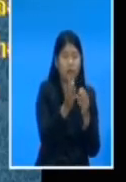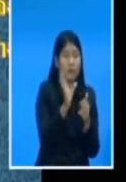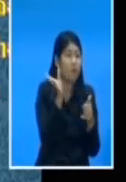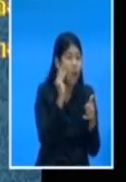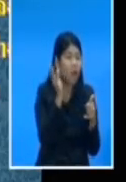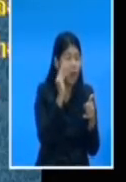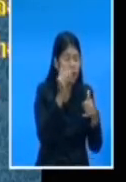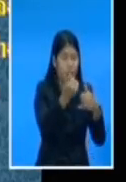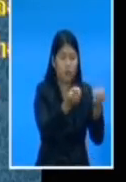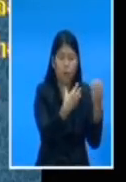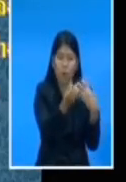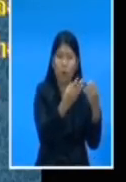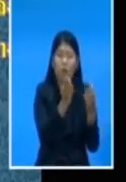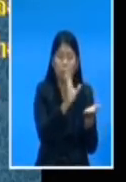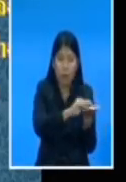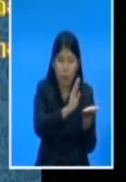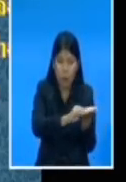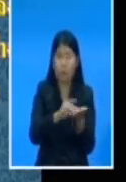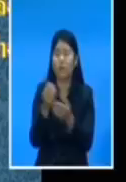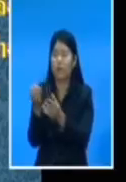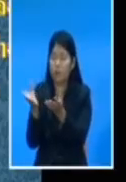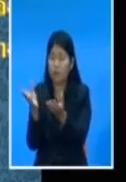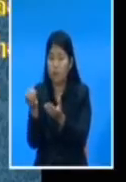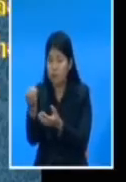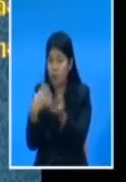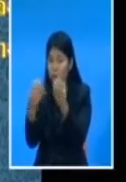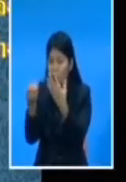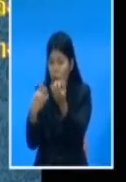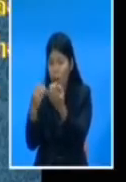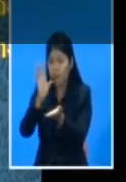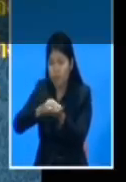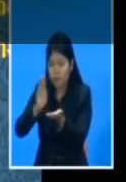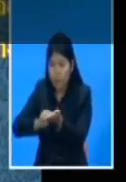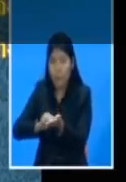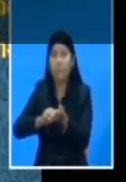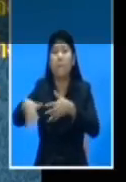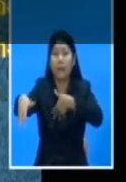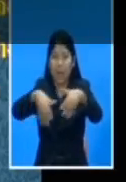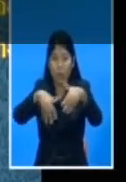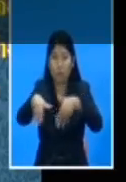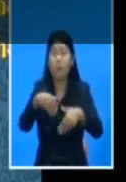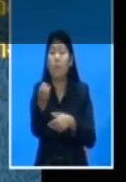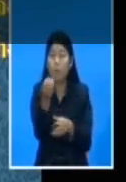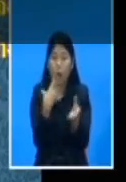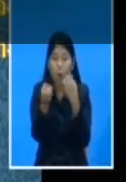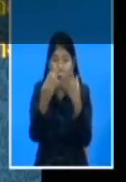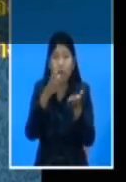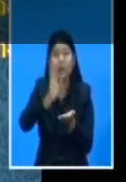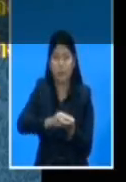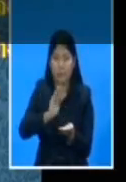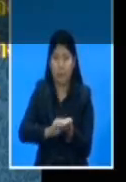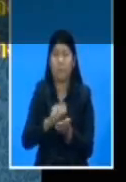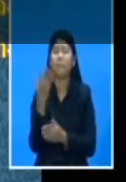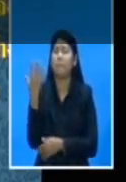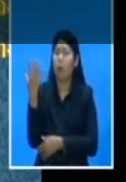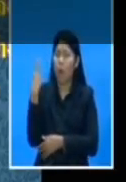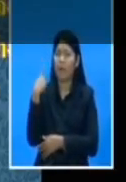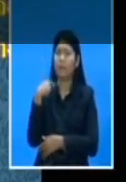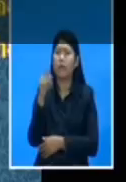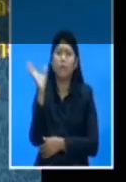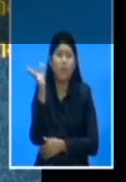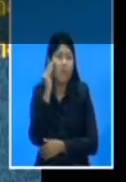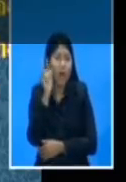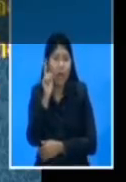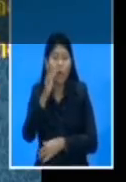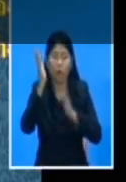รมทั้งหมดไปรับฟังความคิดเห็นจากประชาชนเมื่อวานนี้ผมไปรับฟังความคิดเห็นจากนักวิ